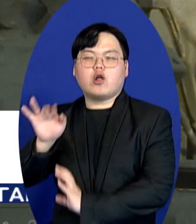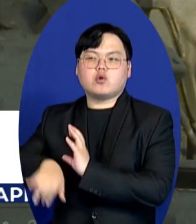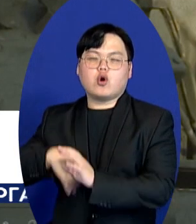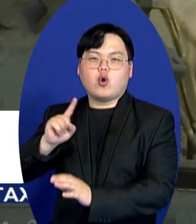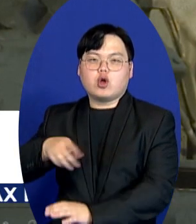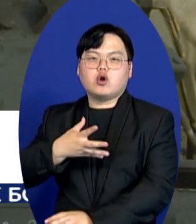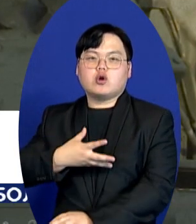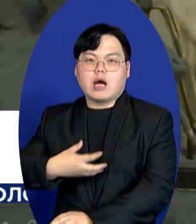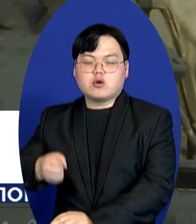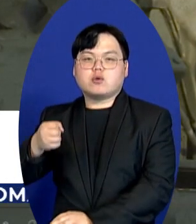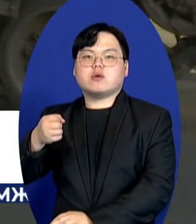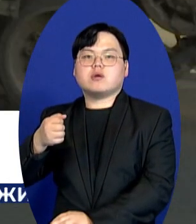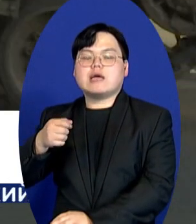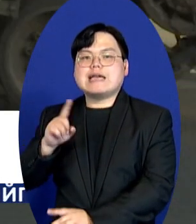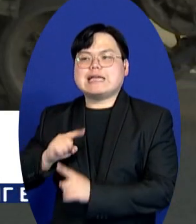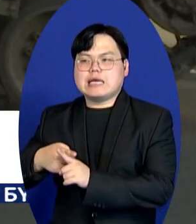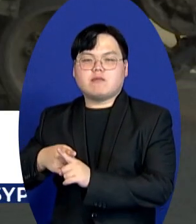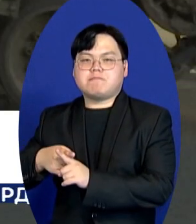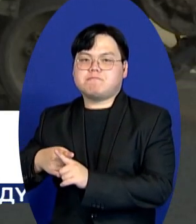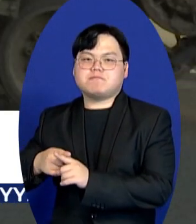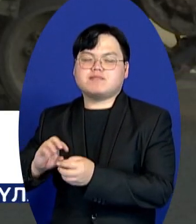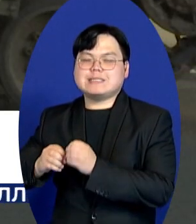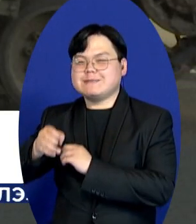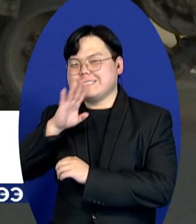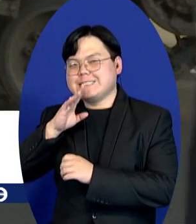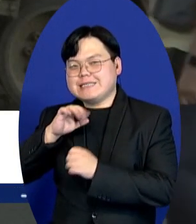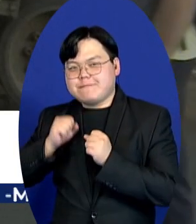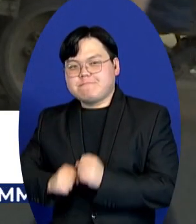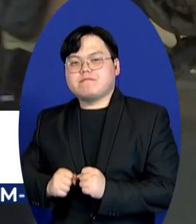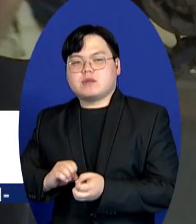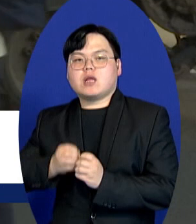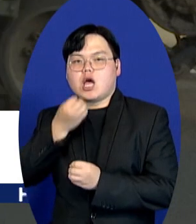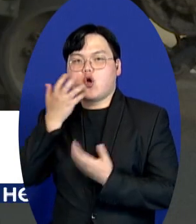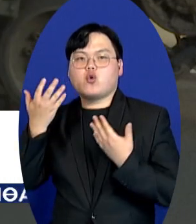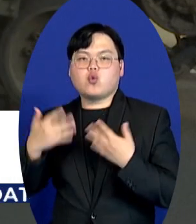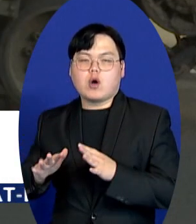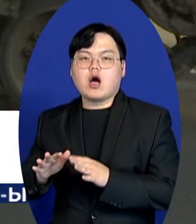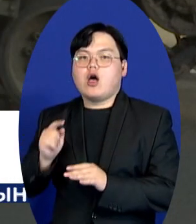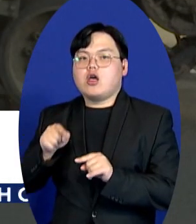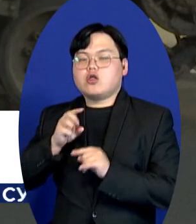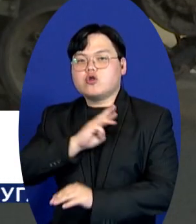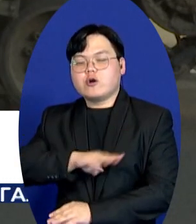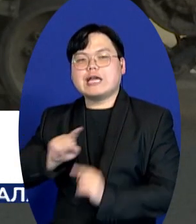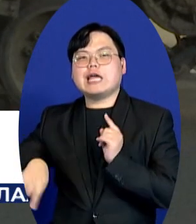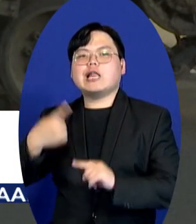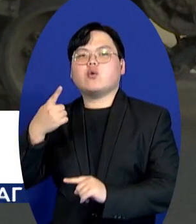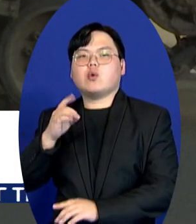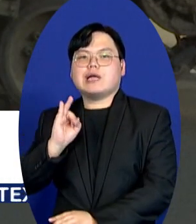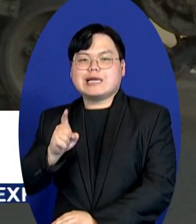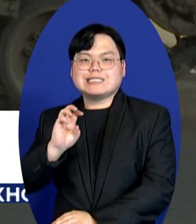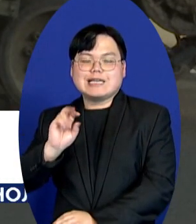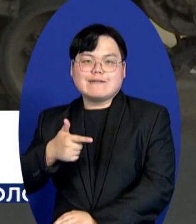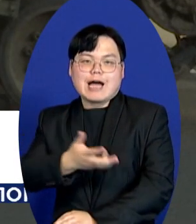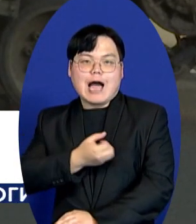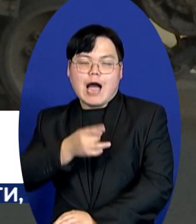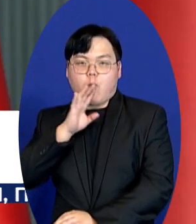хүлэн зөвшөөрөгдсөн хил хязгаарыг сэргээхийг энэ давшилтаар зориг холно гэдгийг Подоляк мөн тэмдэглээд үүний тулд илүү их зэвсэг нийлүүлэхийг уриалсан